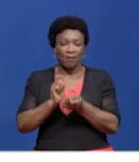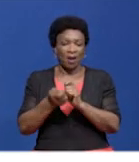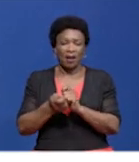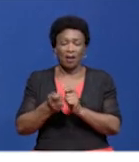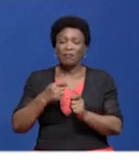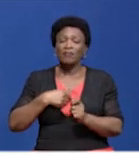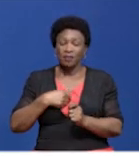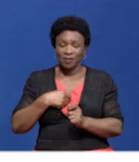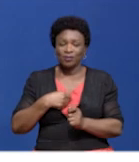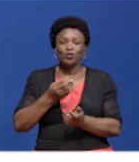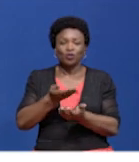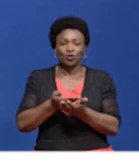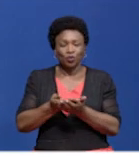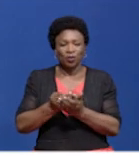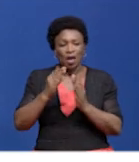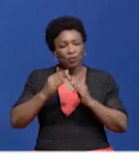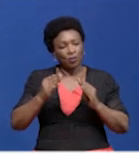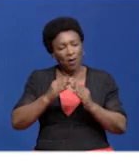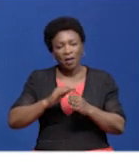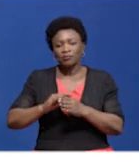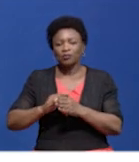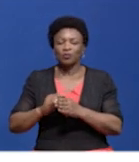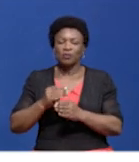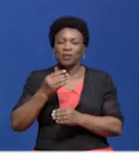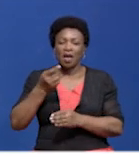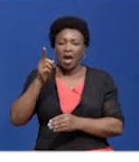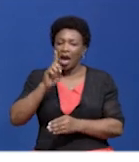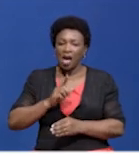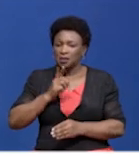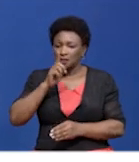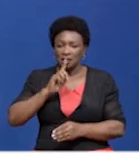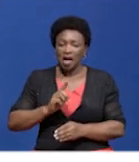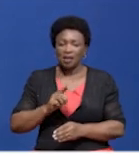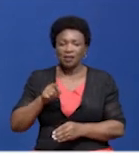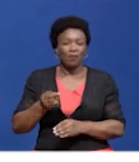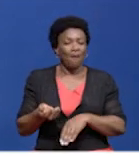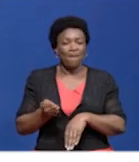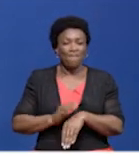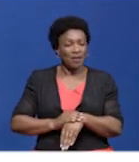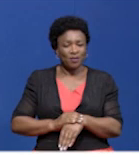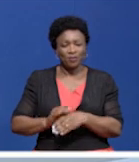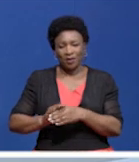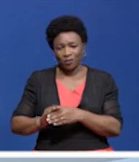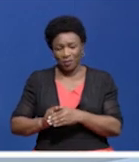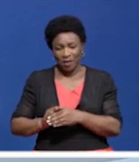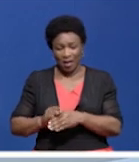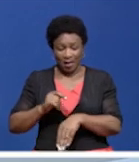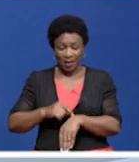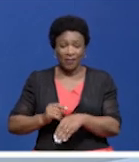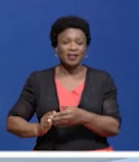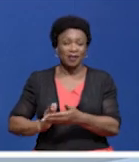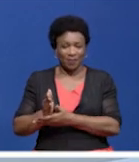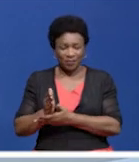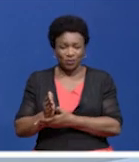ni shuha nyumbani natum s hivi badari hi hi mbay nja nay hiki